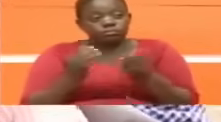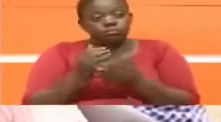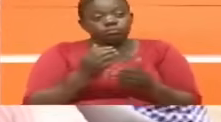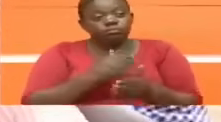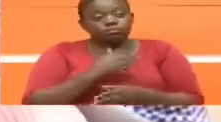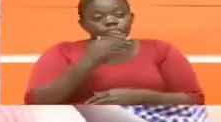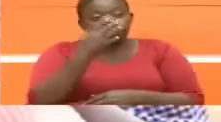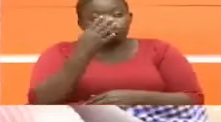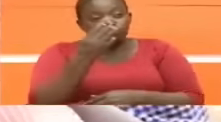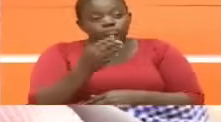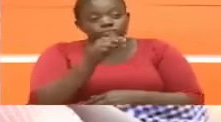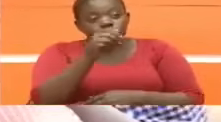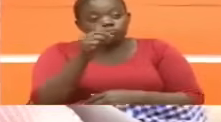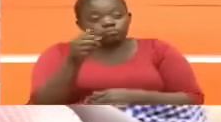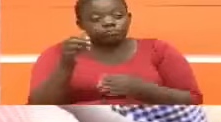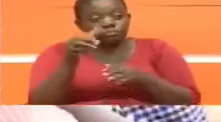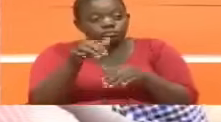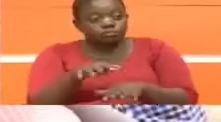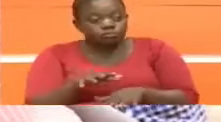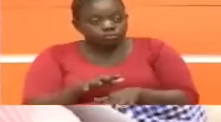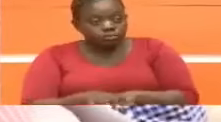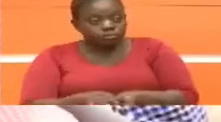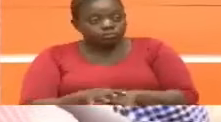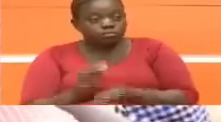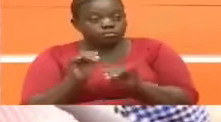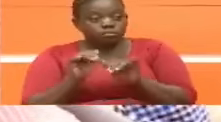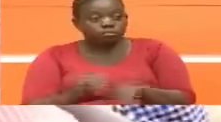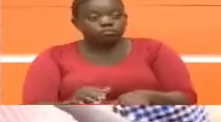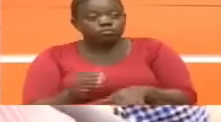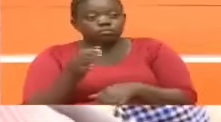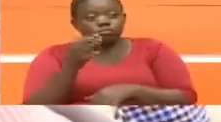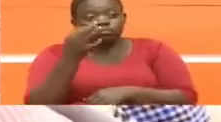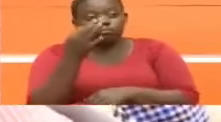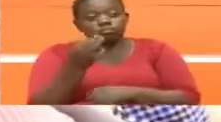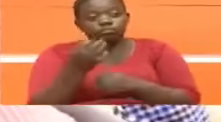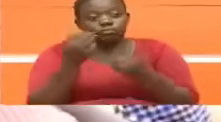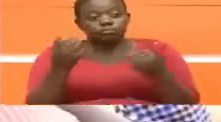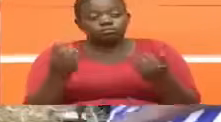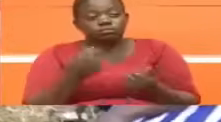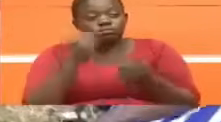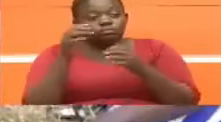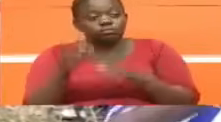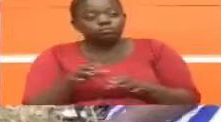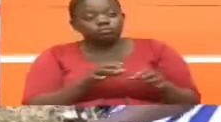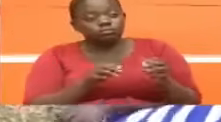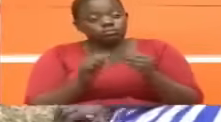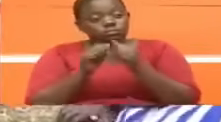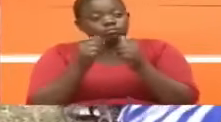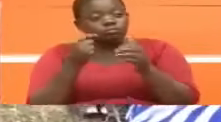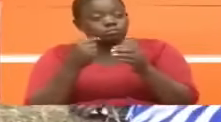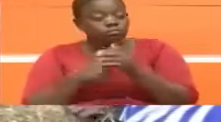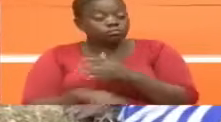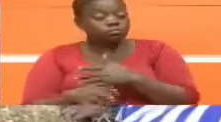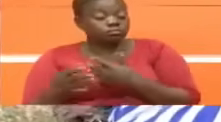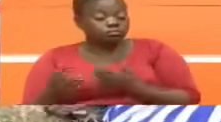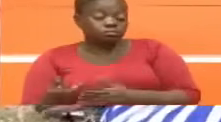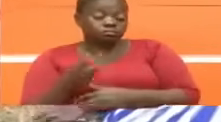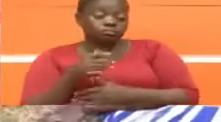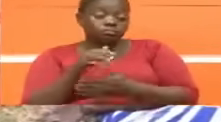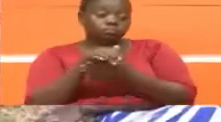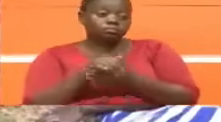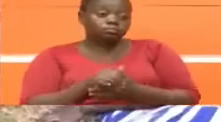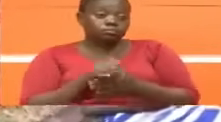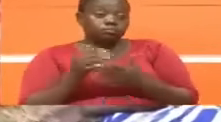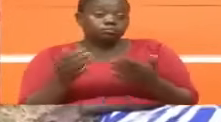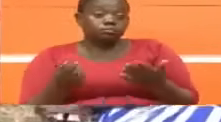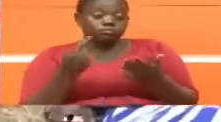omu twamuteeka walisigaza abaana aba basatu be mbadde mmonaabona nabo. Nakyagaba agambye nti Kabirigo abadde